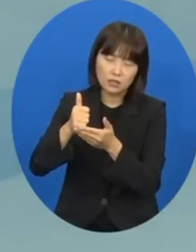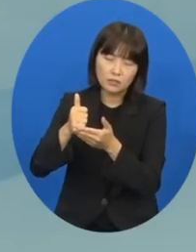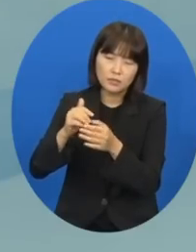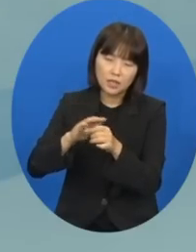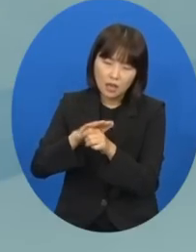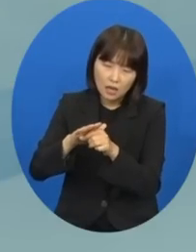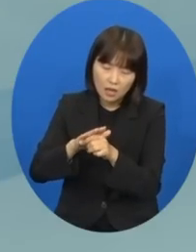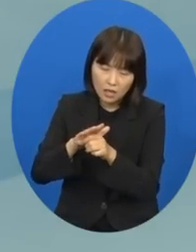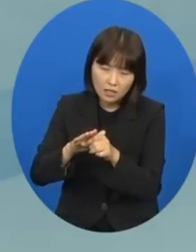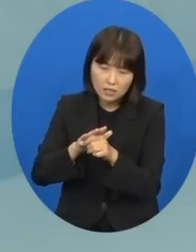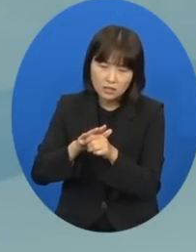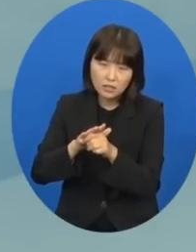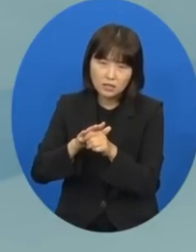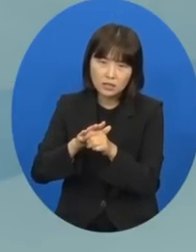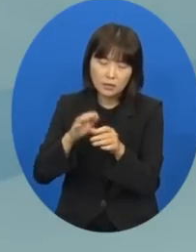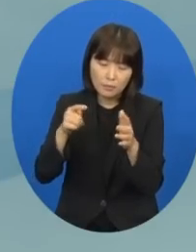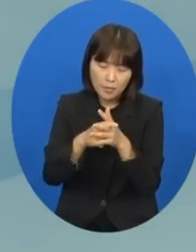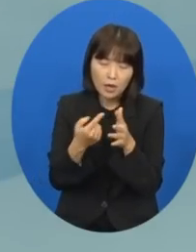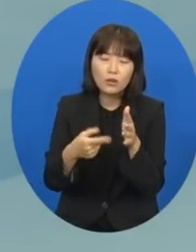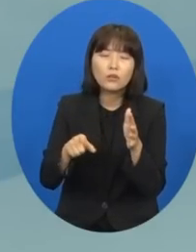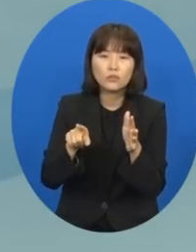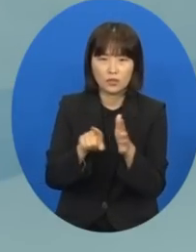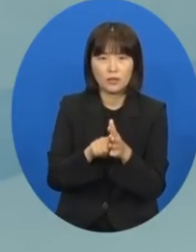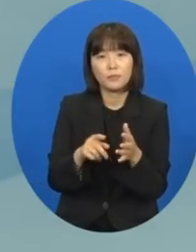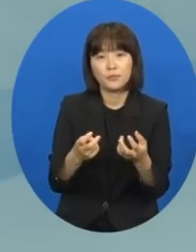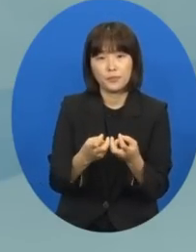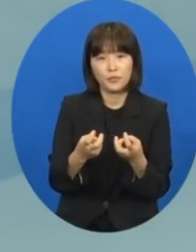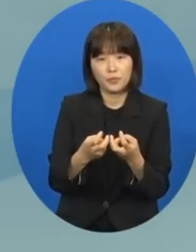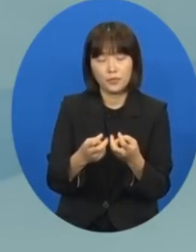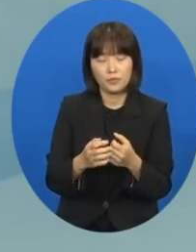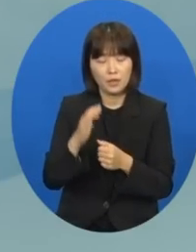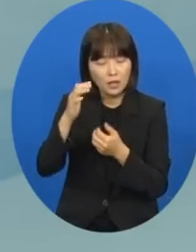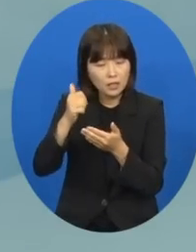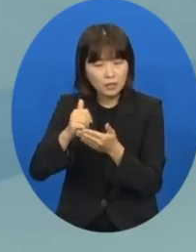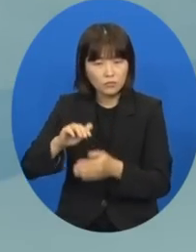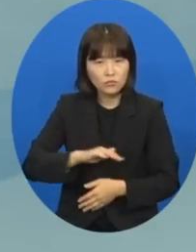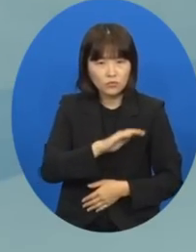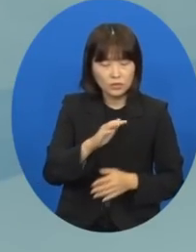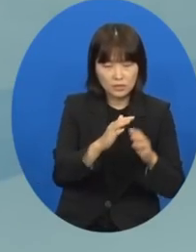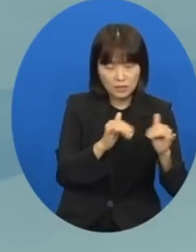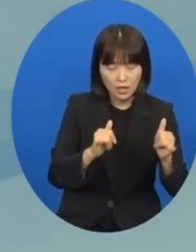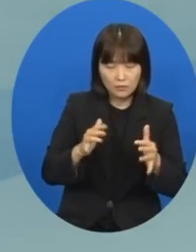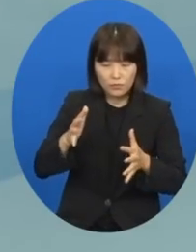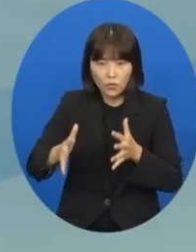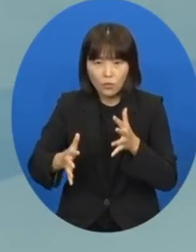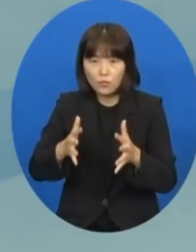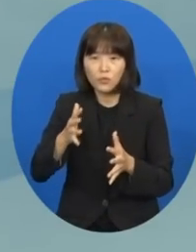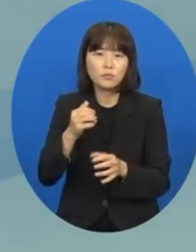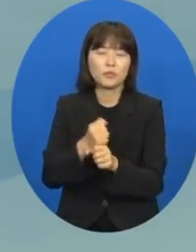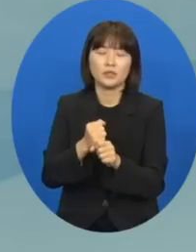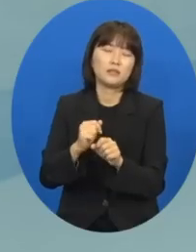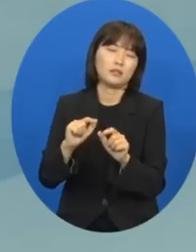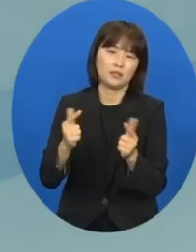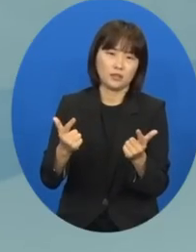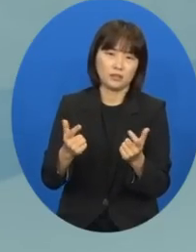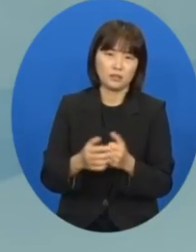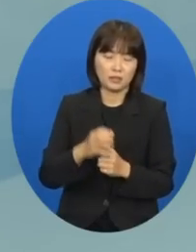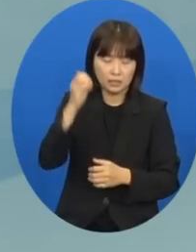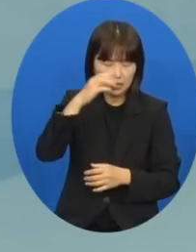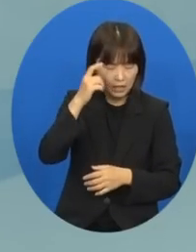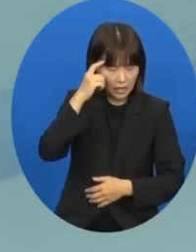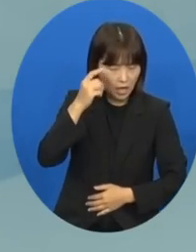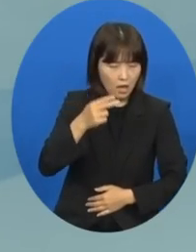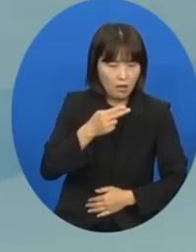하나의 장치입니다. 하나님 우리를 로봇으로 만들지 않으셨어요. 무조건 그냥 아무 생각